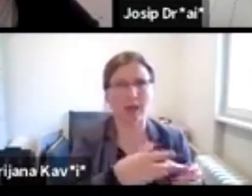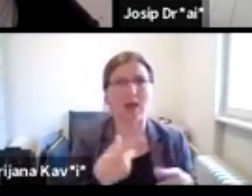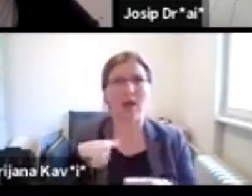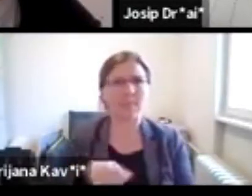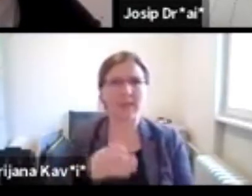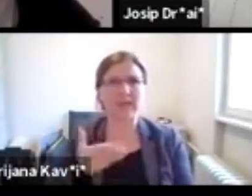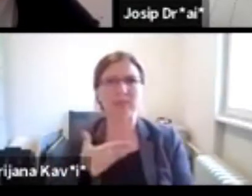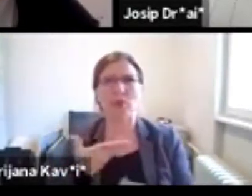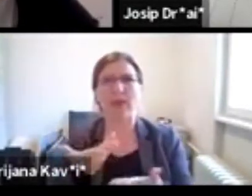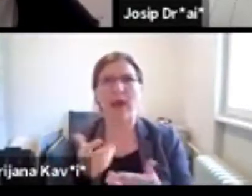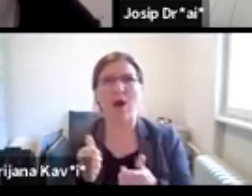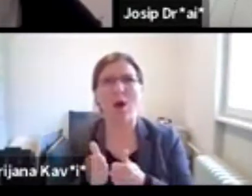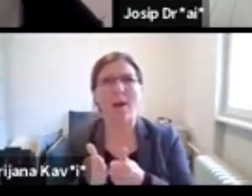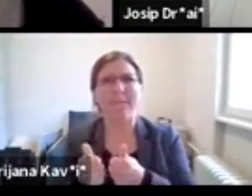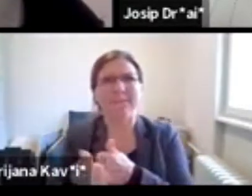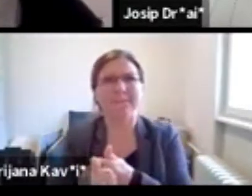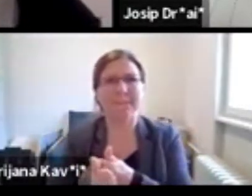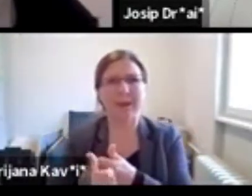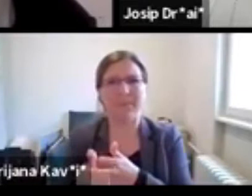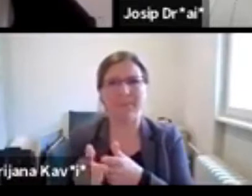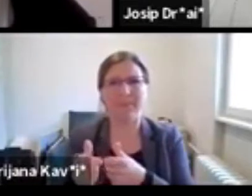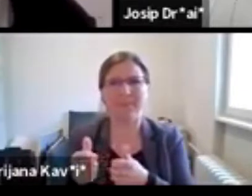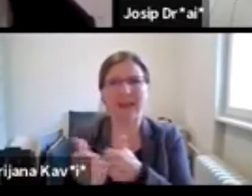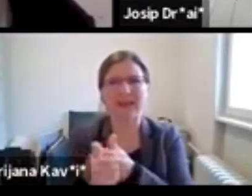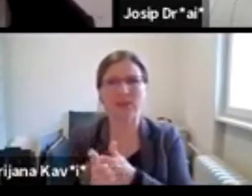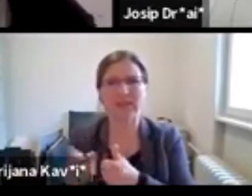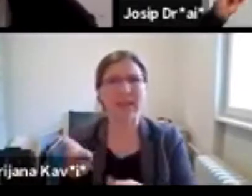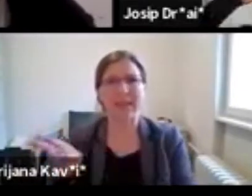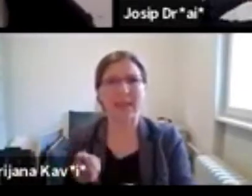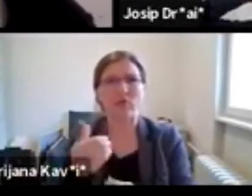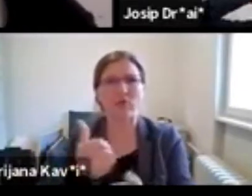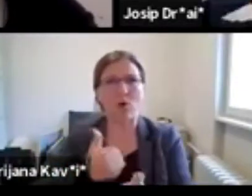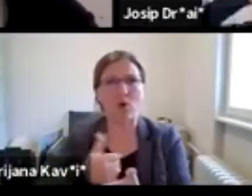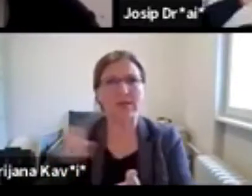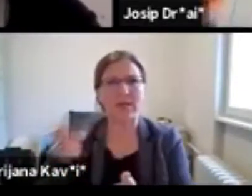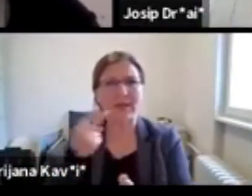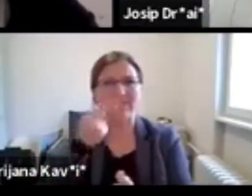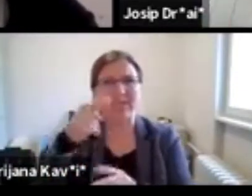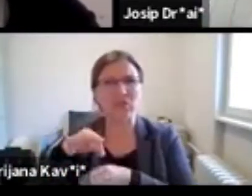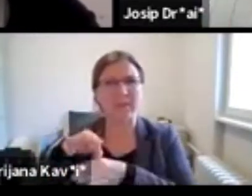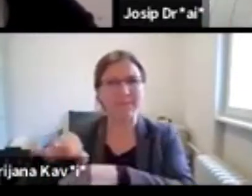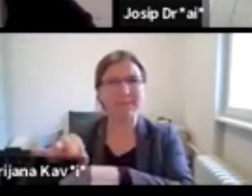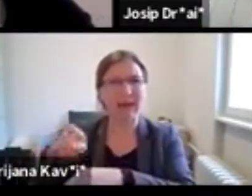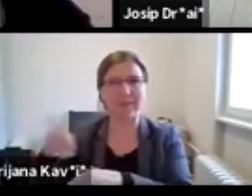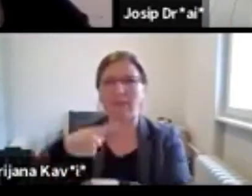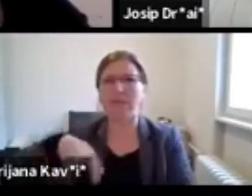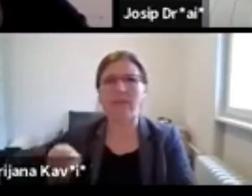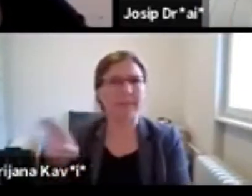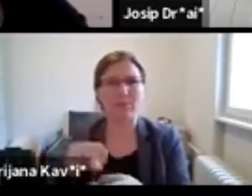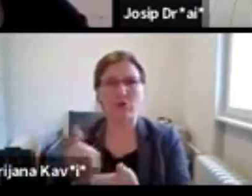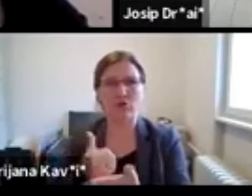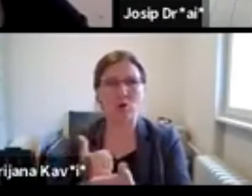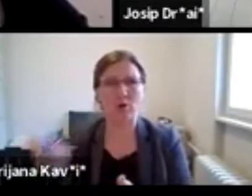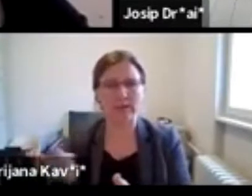možda koristiti usluge videćih pratitelja. Ali s druge strane, imali smo i odgovornost